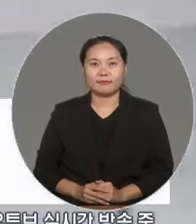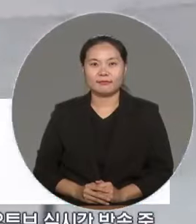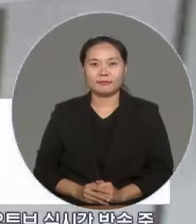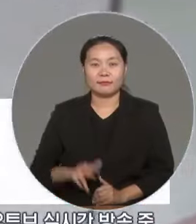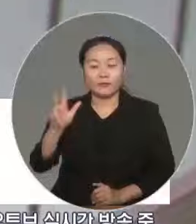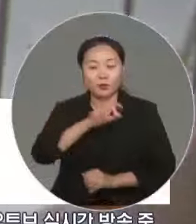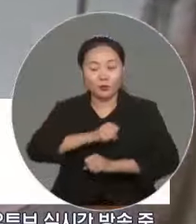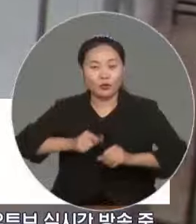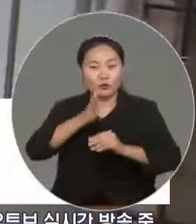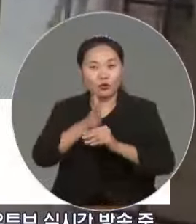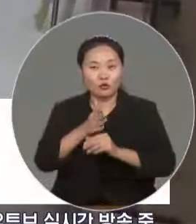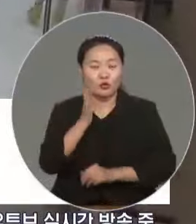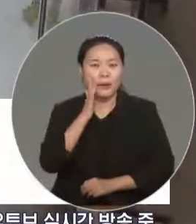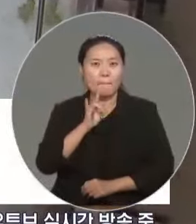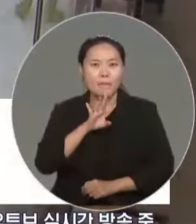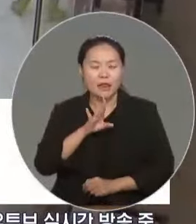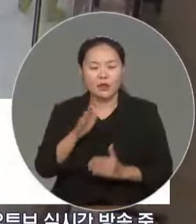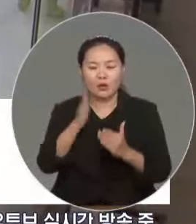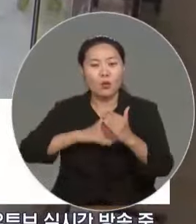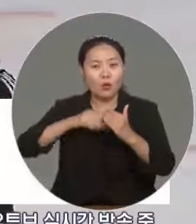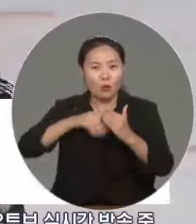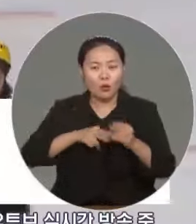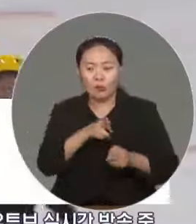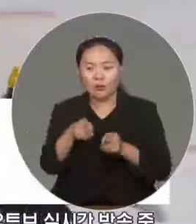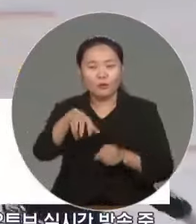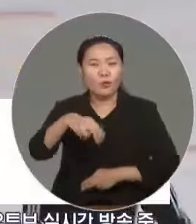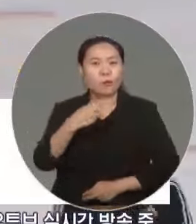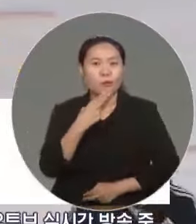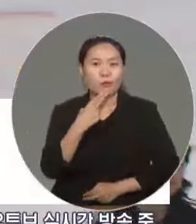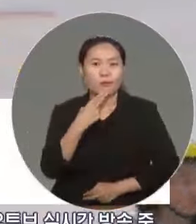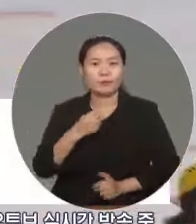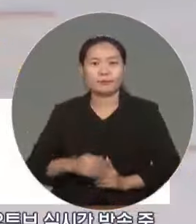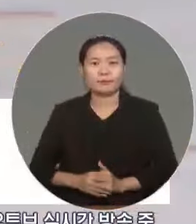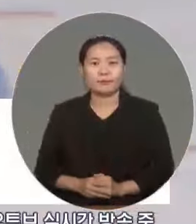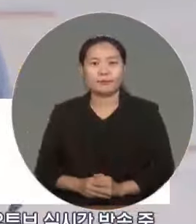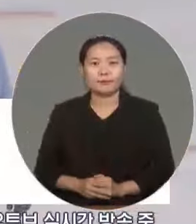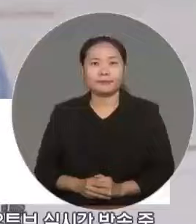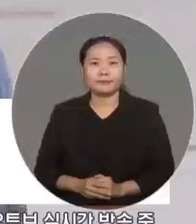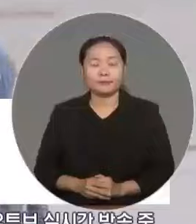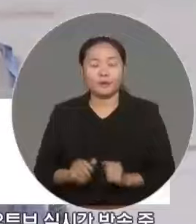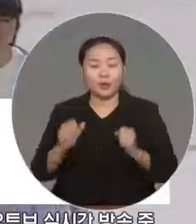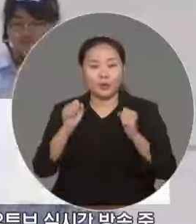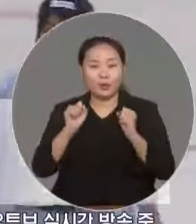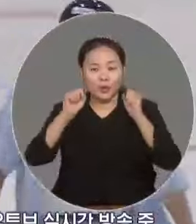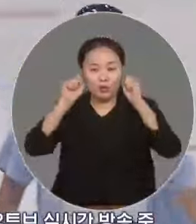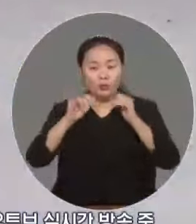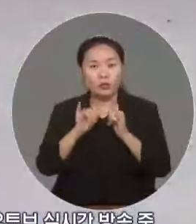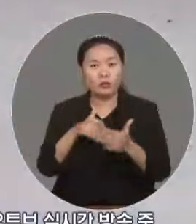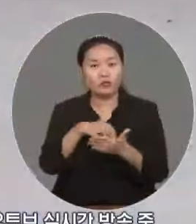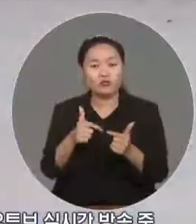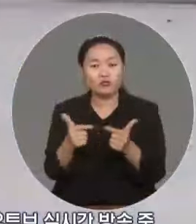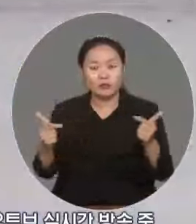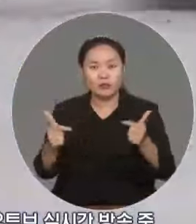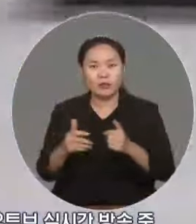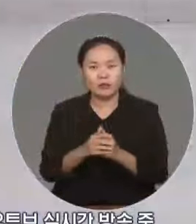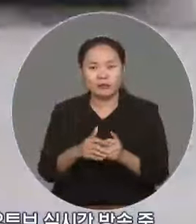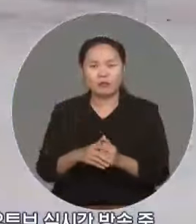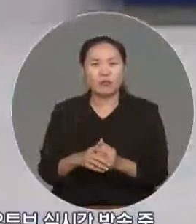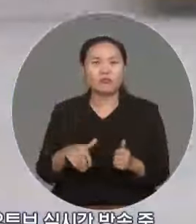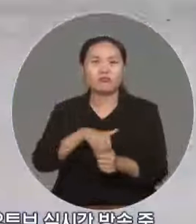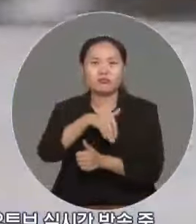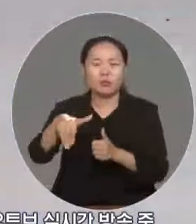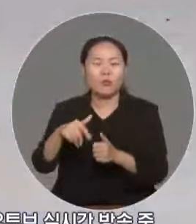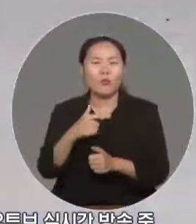전국 광역시 중 유일하게 공공 실내 빙상장이 없는 울산. 동계 스포츠 인구가 늘면서 인프라 확충